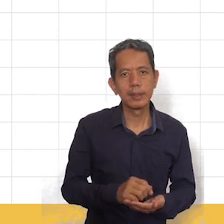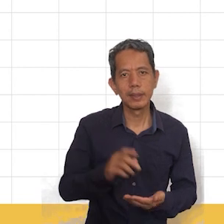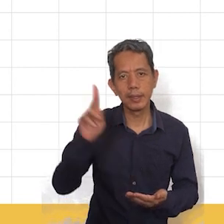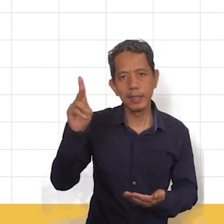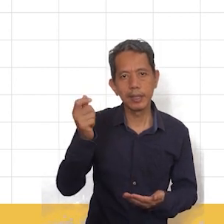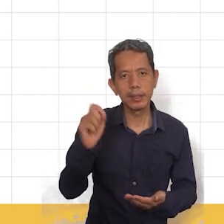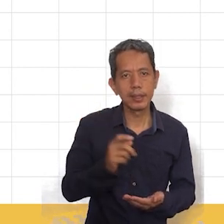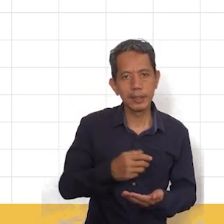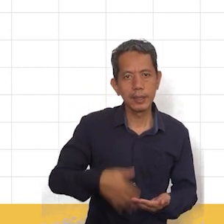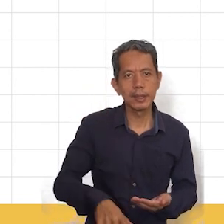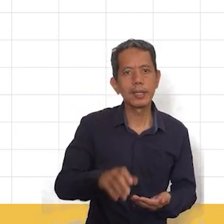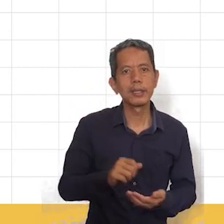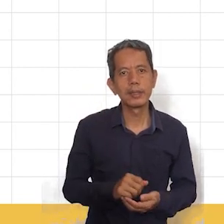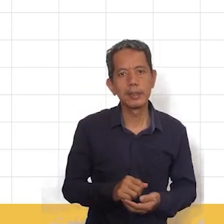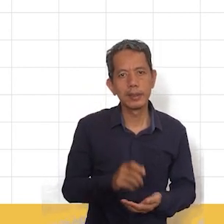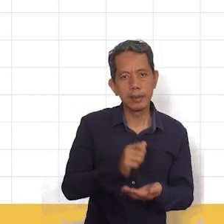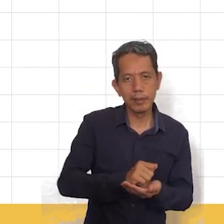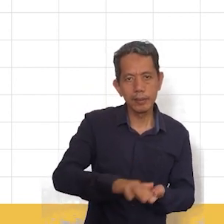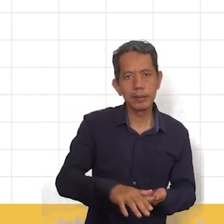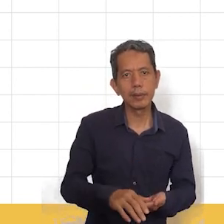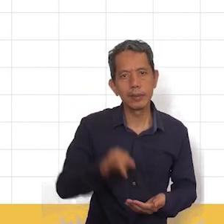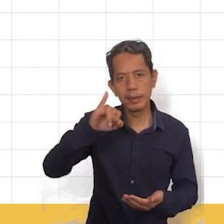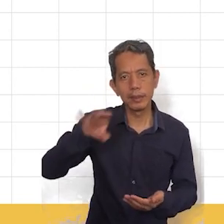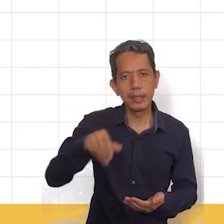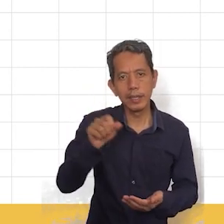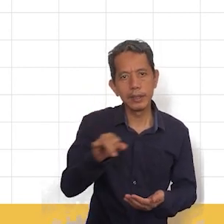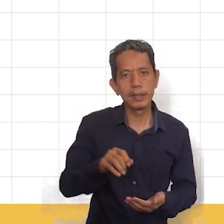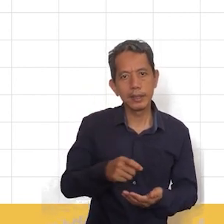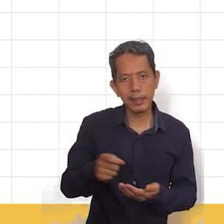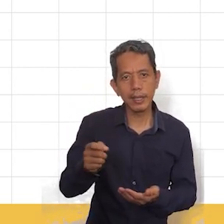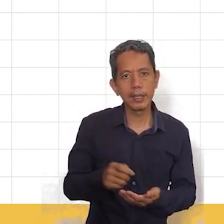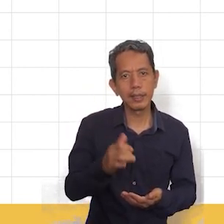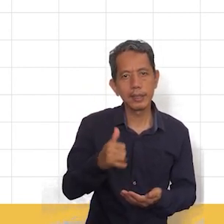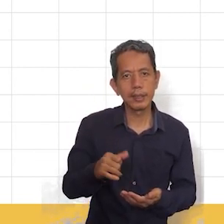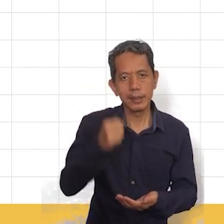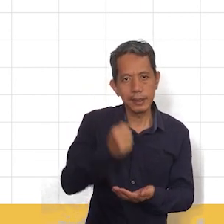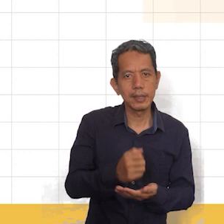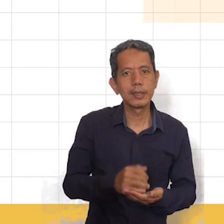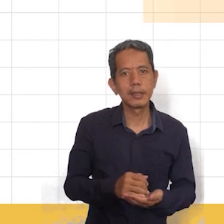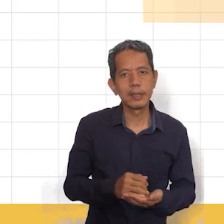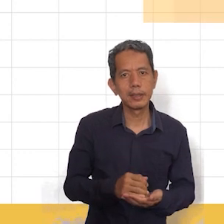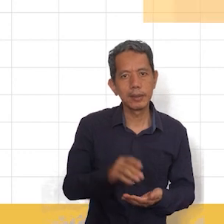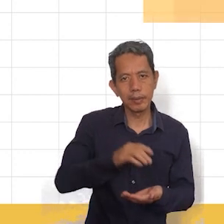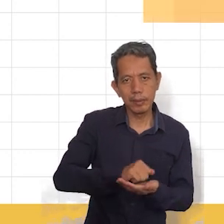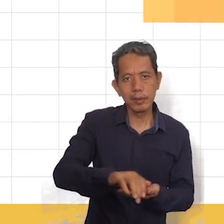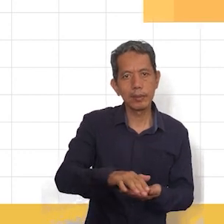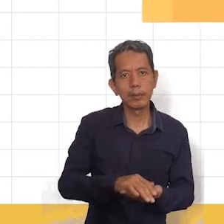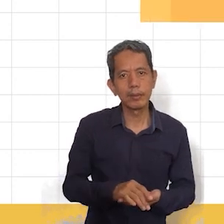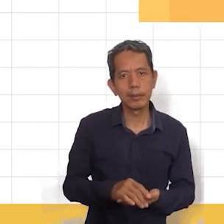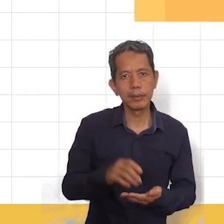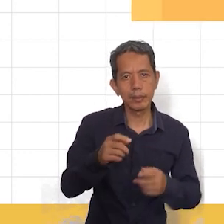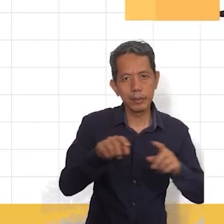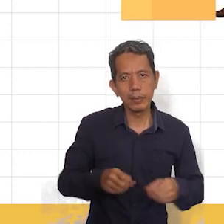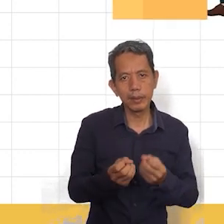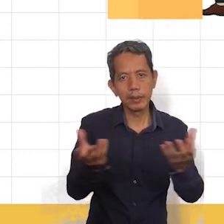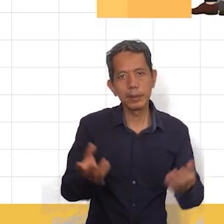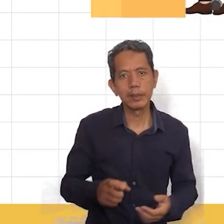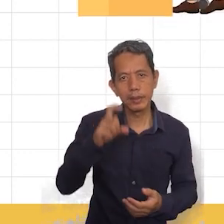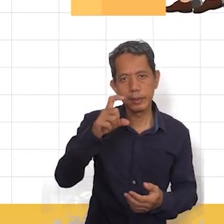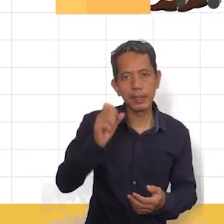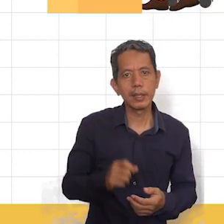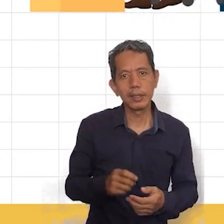kelahiran, fotokopi ijazah terakhir yang telah dilegalisir, fotokopi surat keterangan